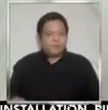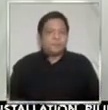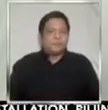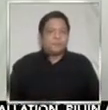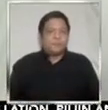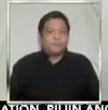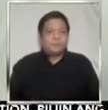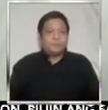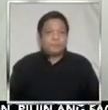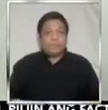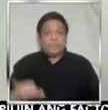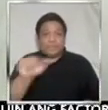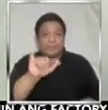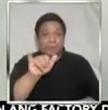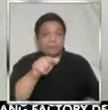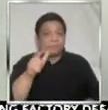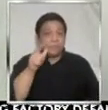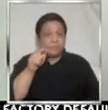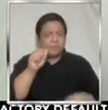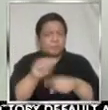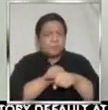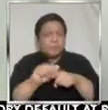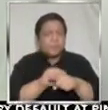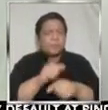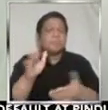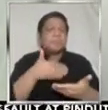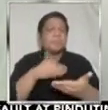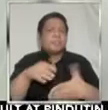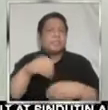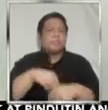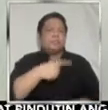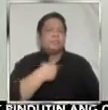Nagpa-practice din si Nyla ng pagkanta in Mandarin.